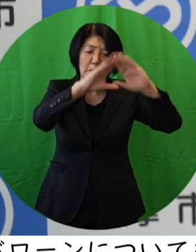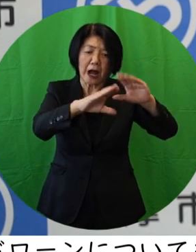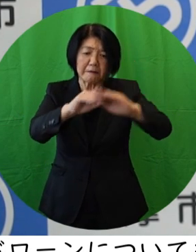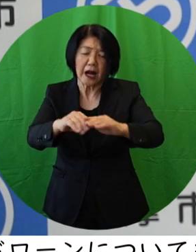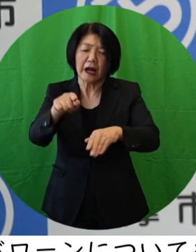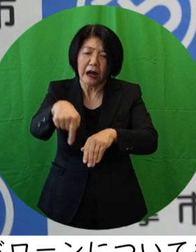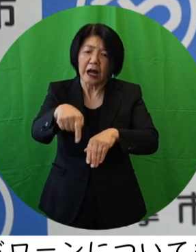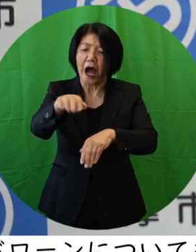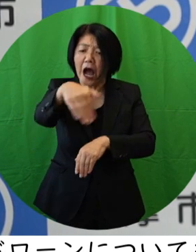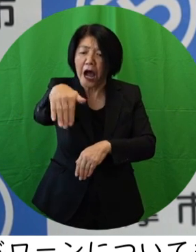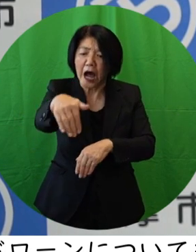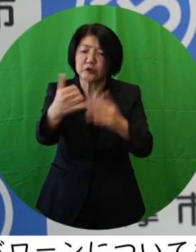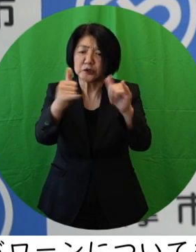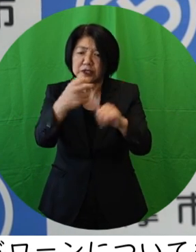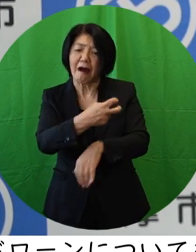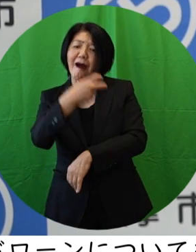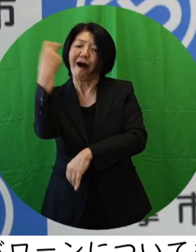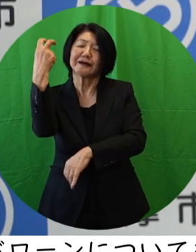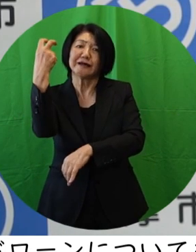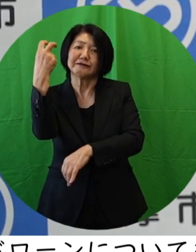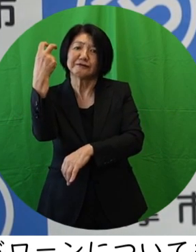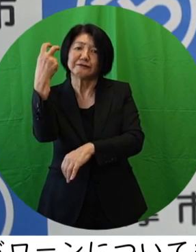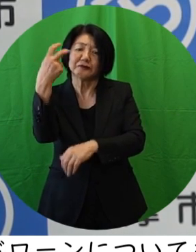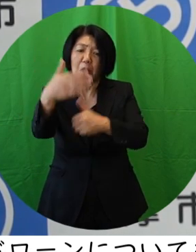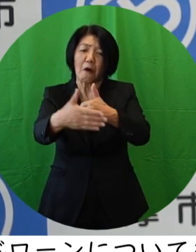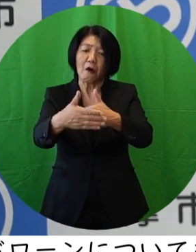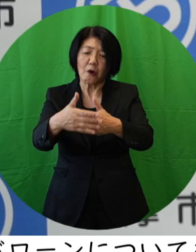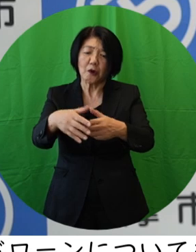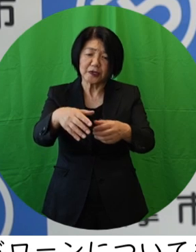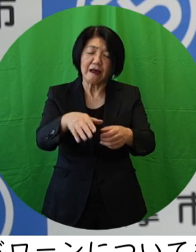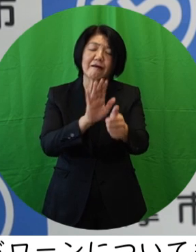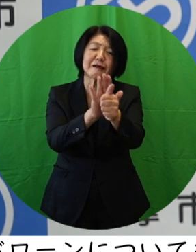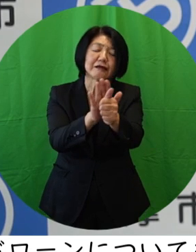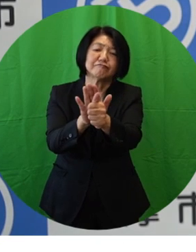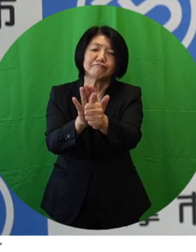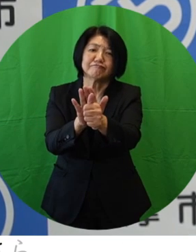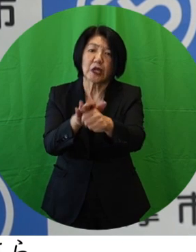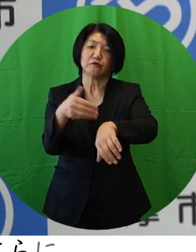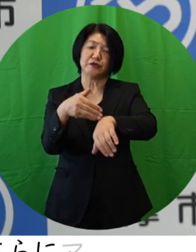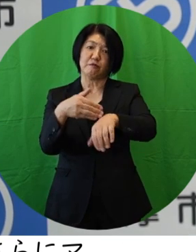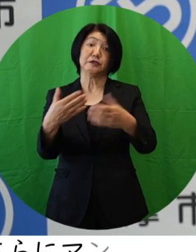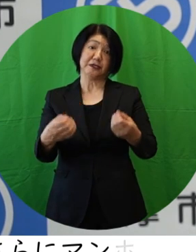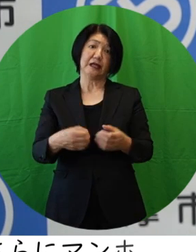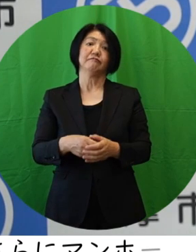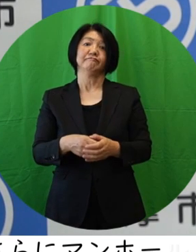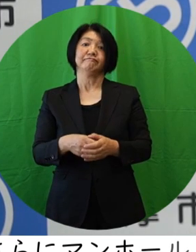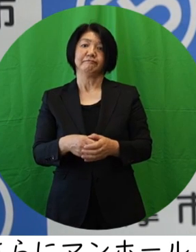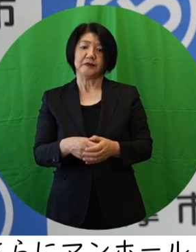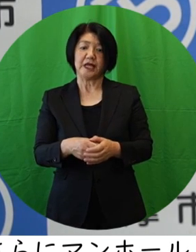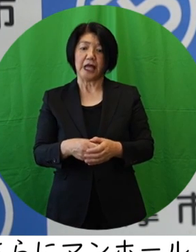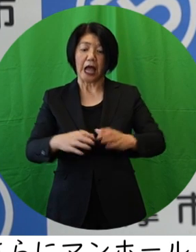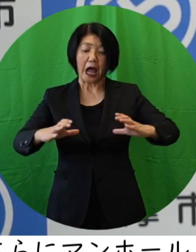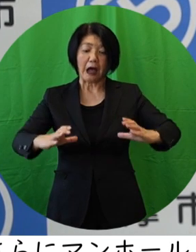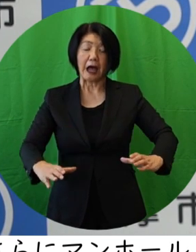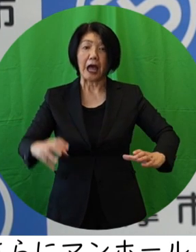見つけ救出活動につげる訓練も行われましたさらにマンホール